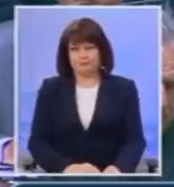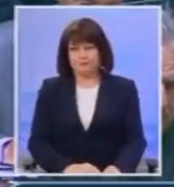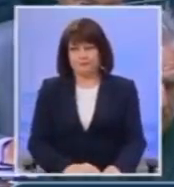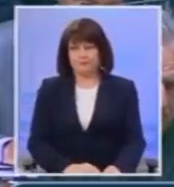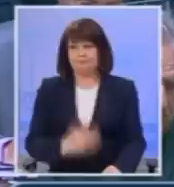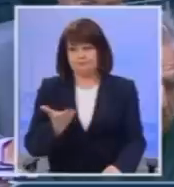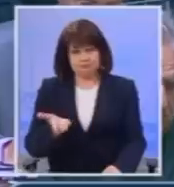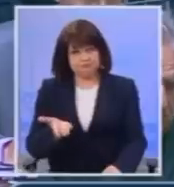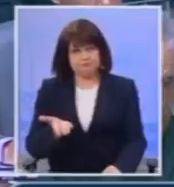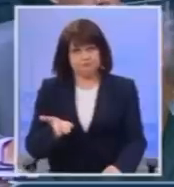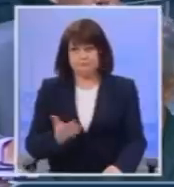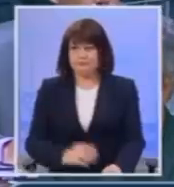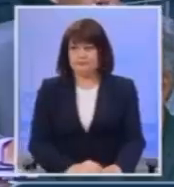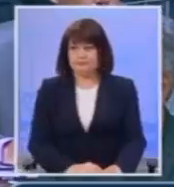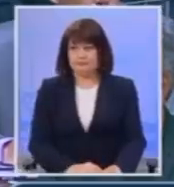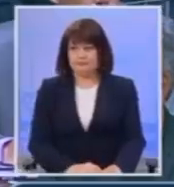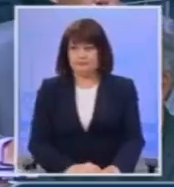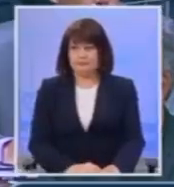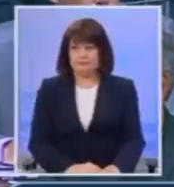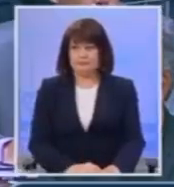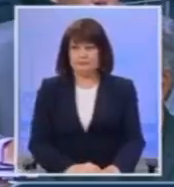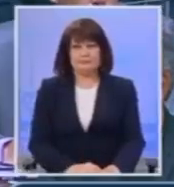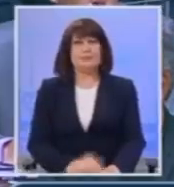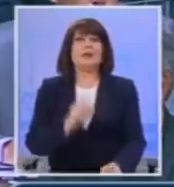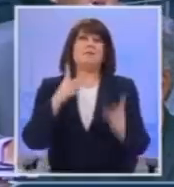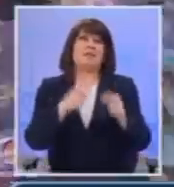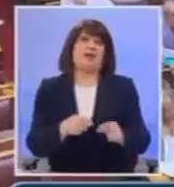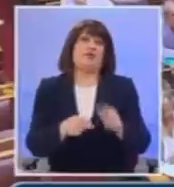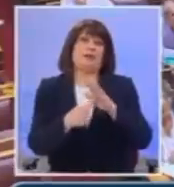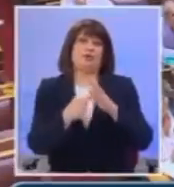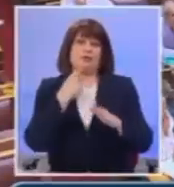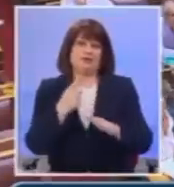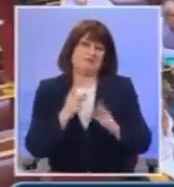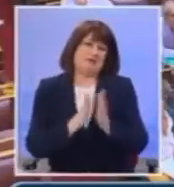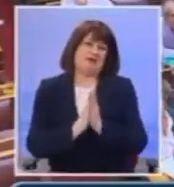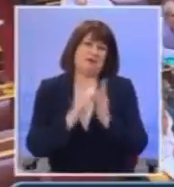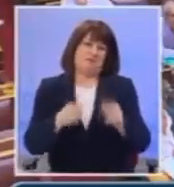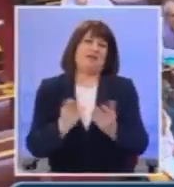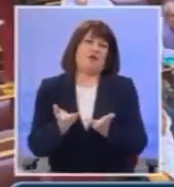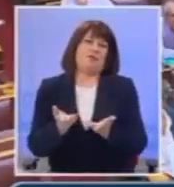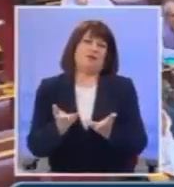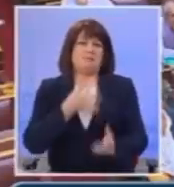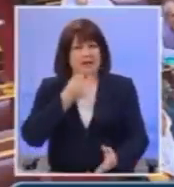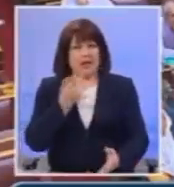έχει... Παρακαλώ. Για κόπια το αγόρι της, κύριε Σέλφε.